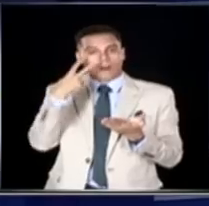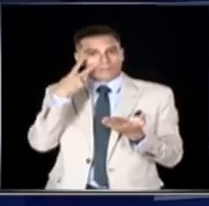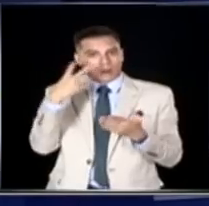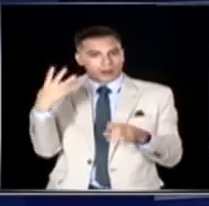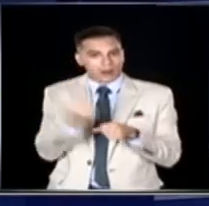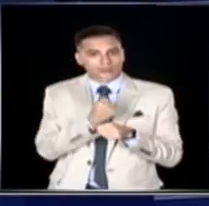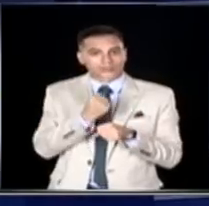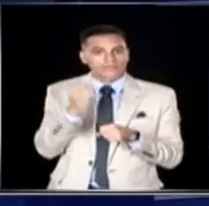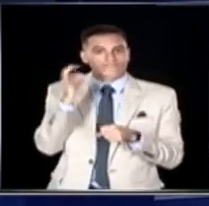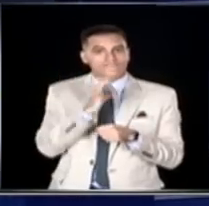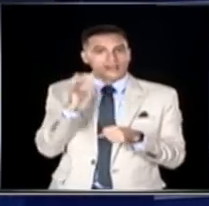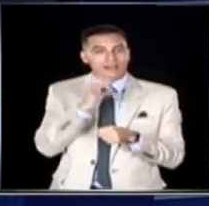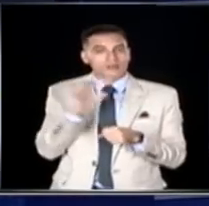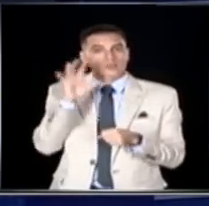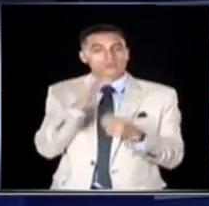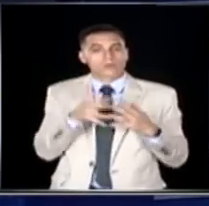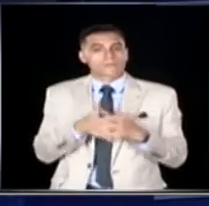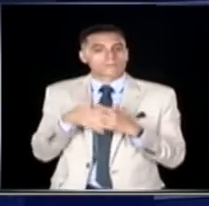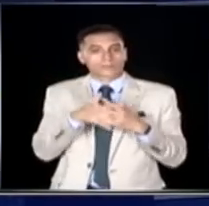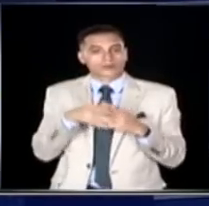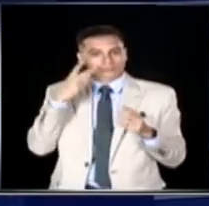من منظمة الإيسيسكو.